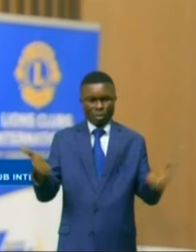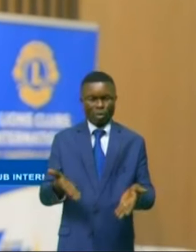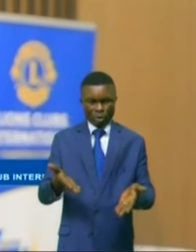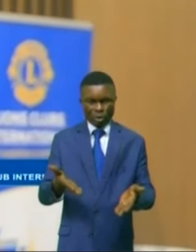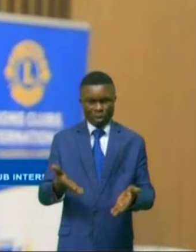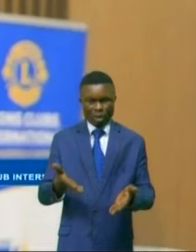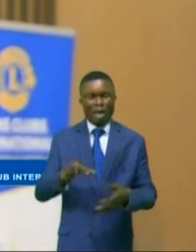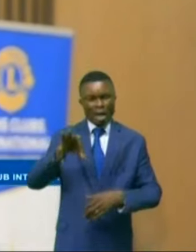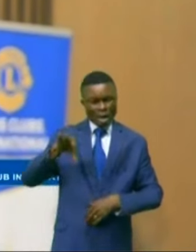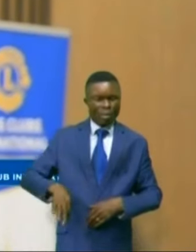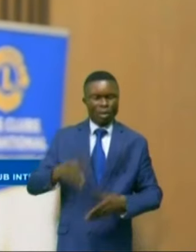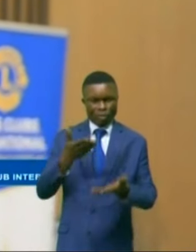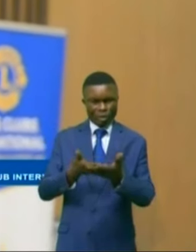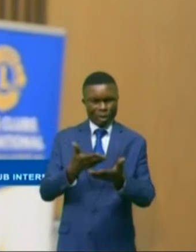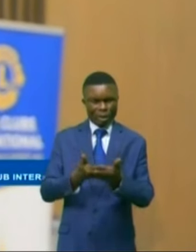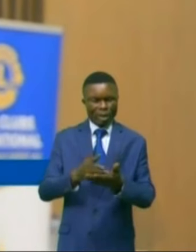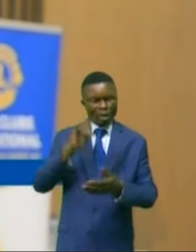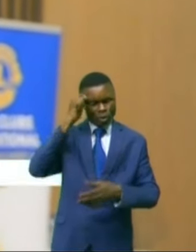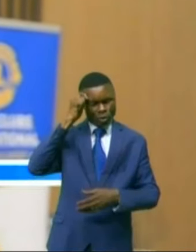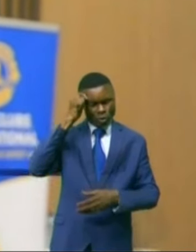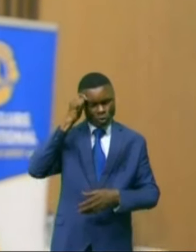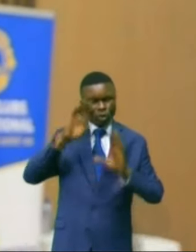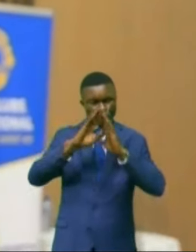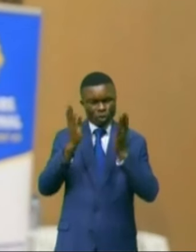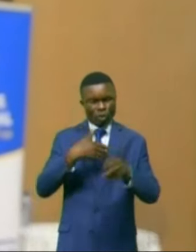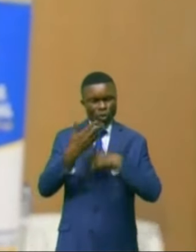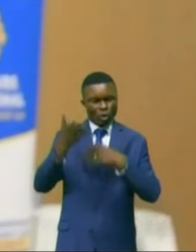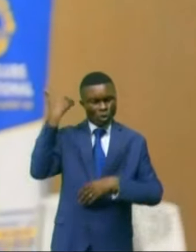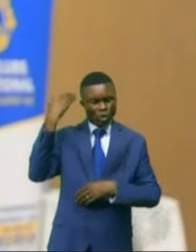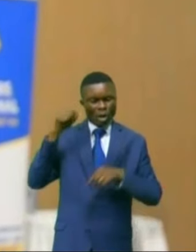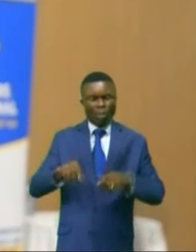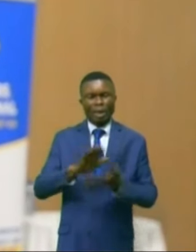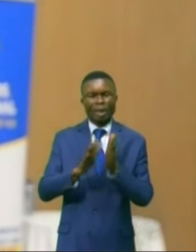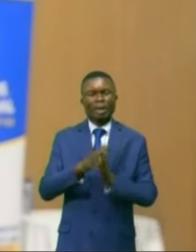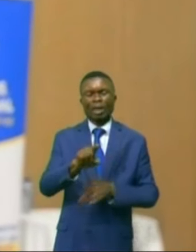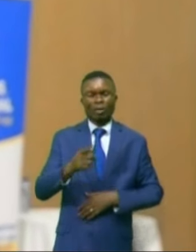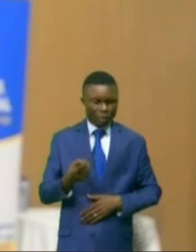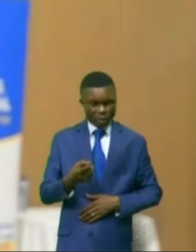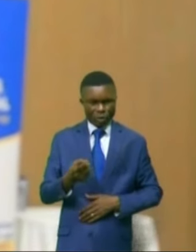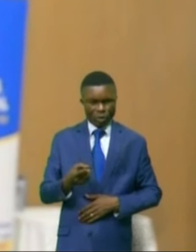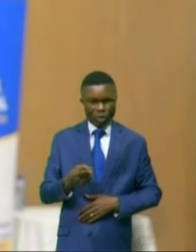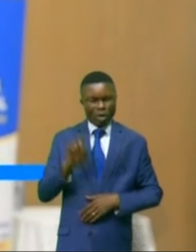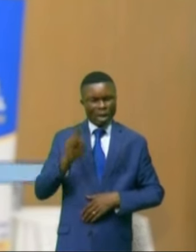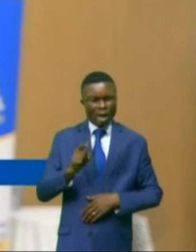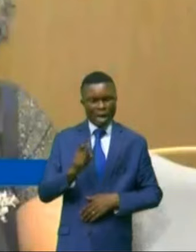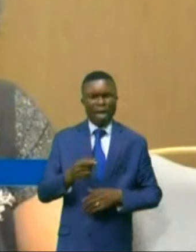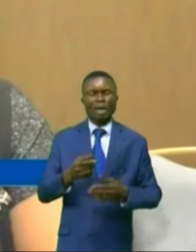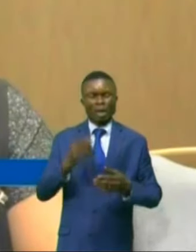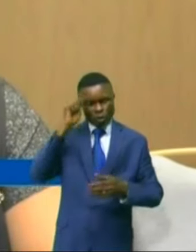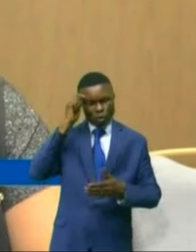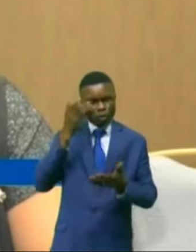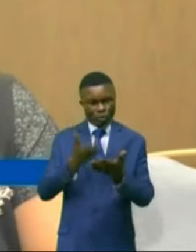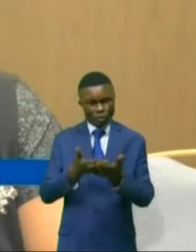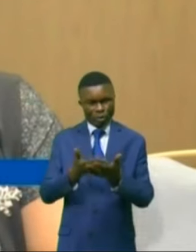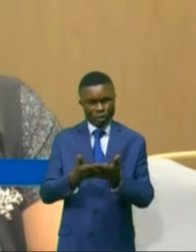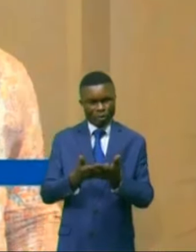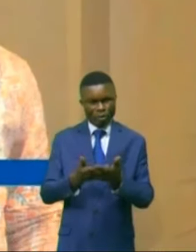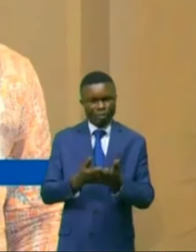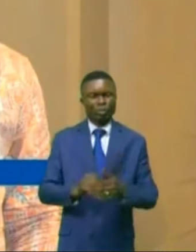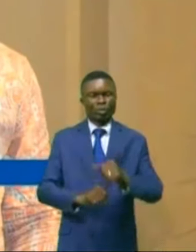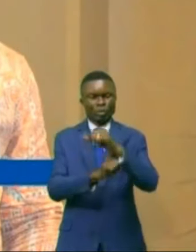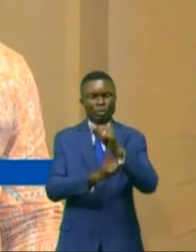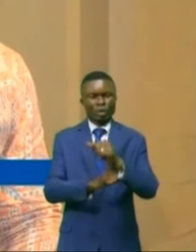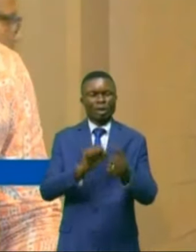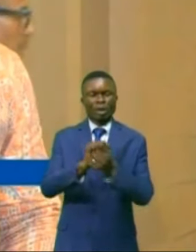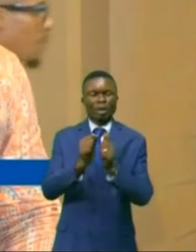vous entendez leur nom, vous vous souviendrez de ce qu'ils étaient, de ce qu'ils ont donné et ils demeurent encore dans nos souvenirs. Donner à autrui est un problème